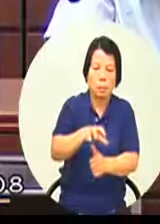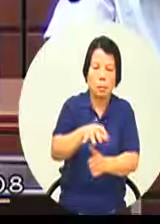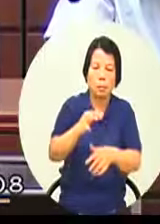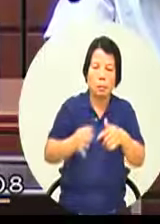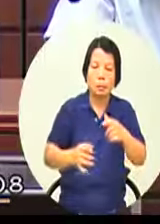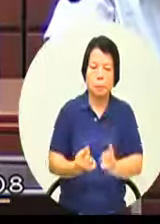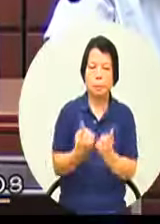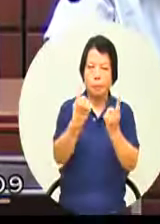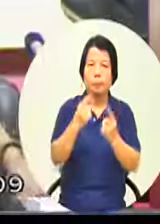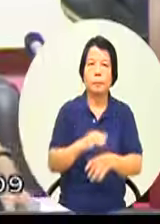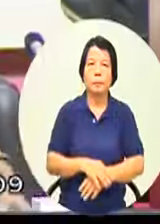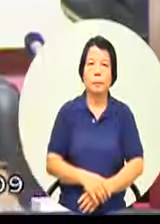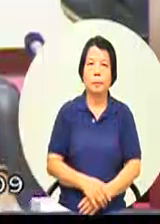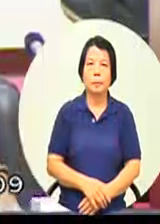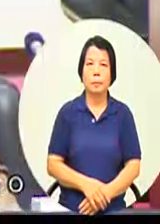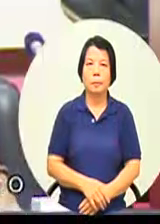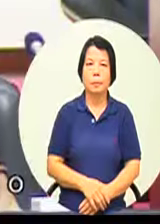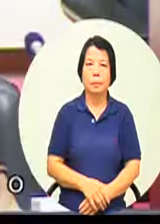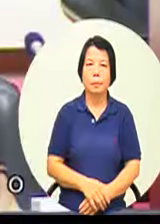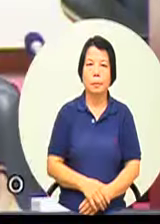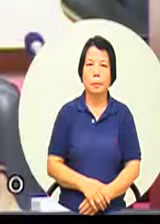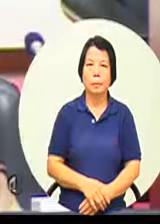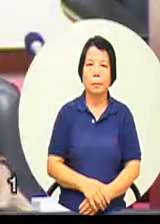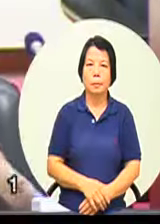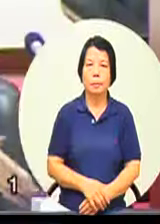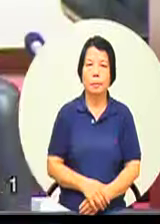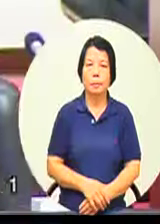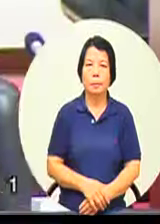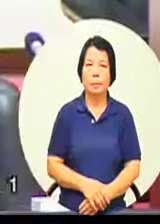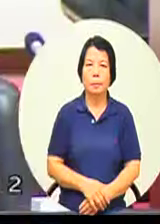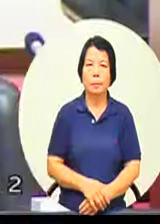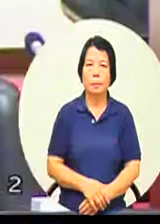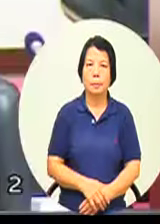哎，回答三位。